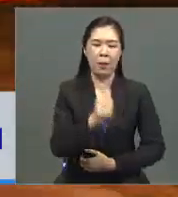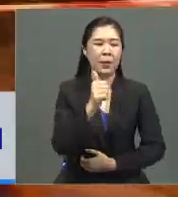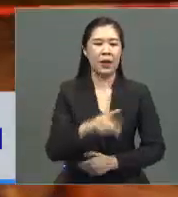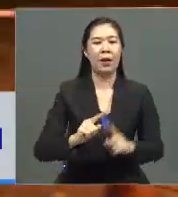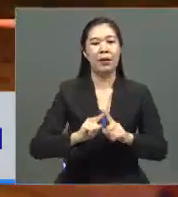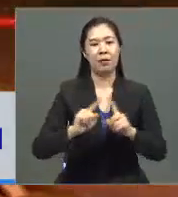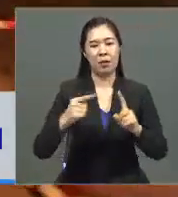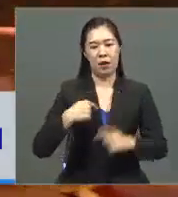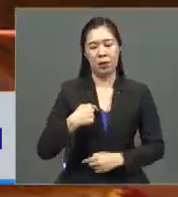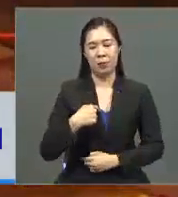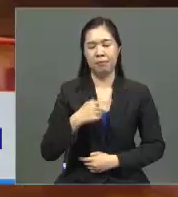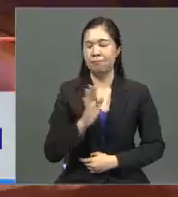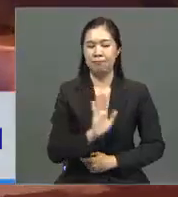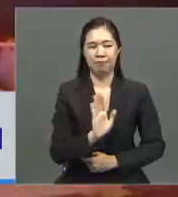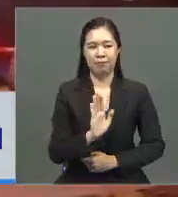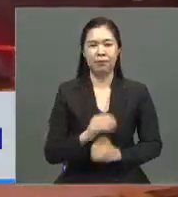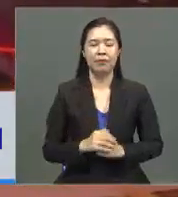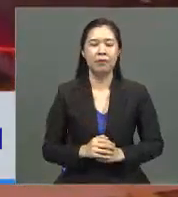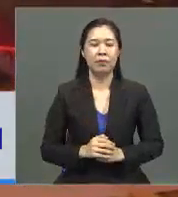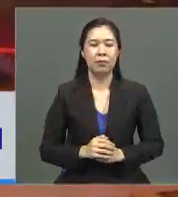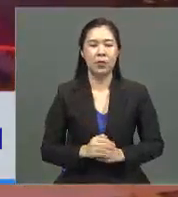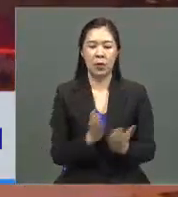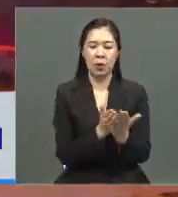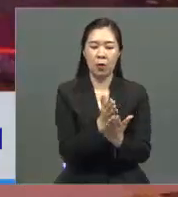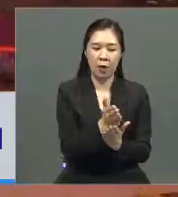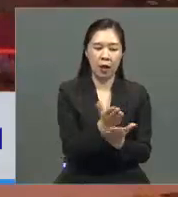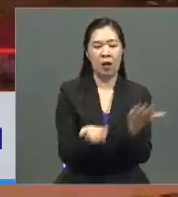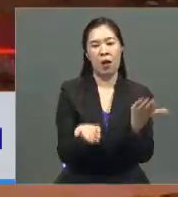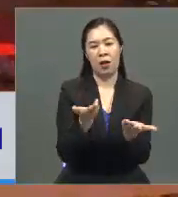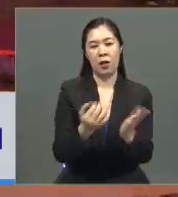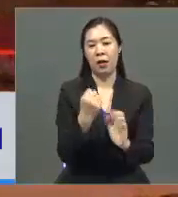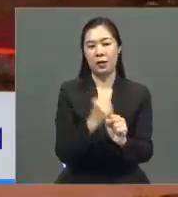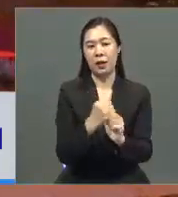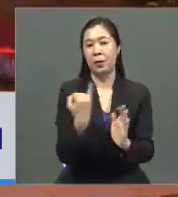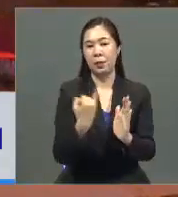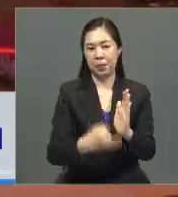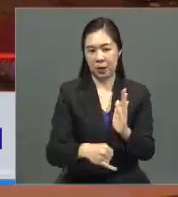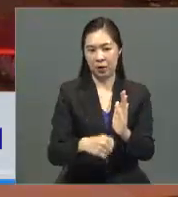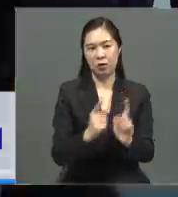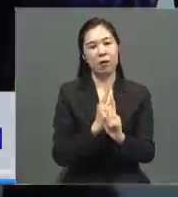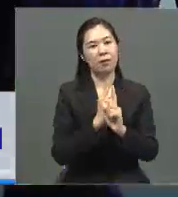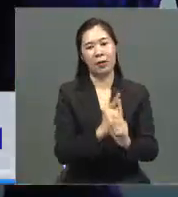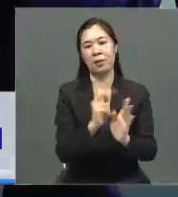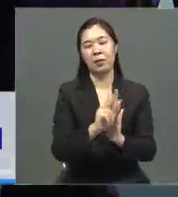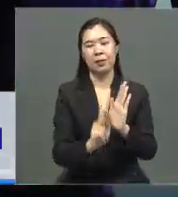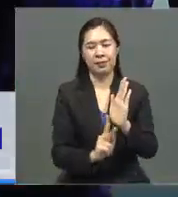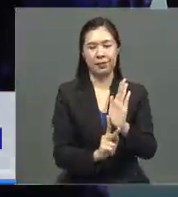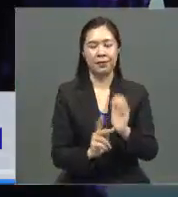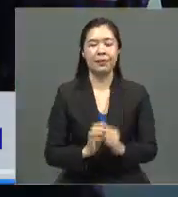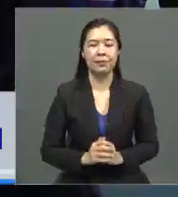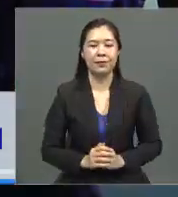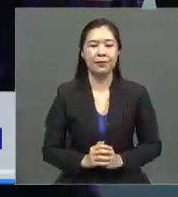ที่เกิดขึ้นตนเองไม่ขอพาดพิงใครแต่ไม่ว่าจะเป็นฝ่ายใดก็ตามหากทำผิดก็ต้องถูกดำเนินคดีฟังเสียงท่านนายกกัน